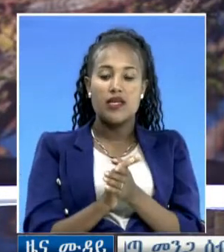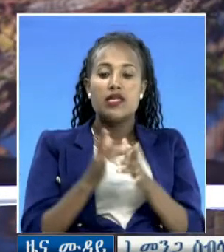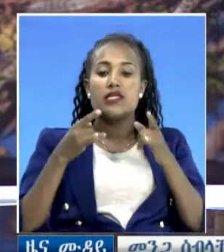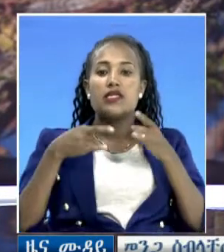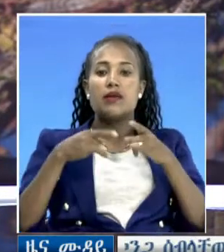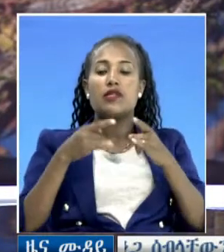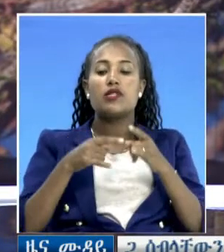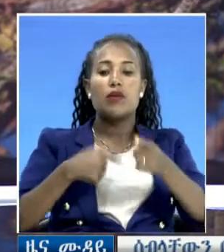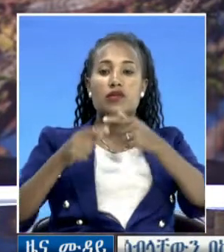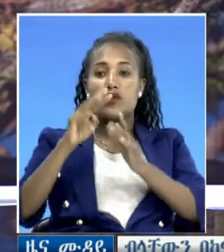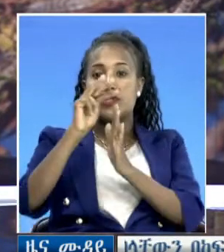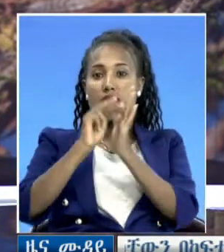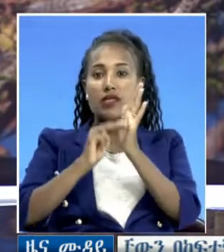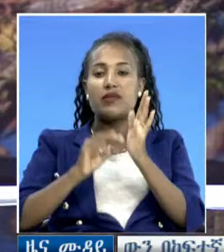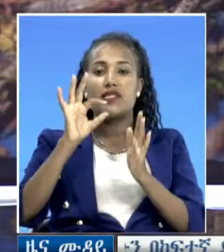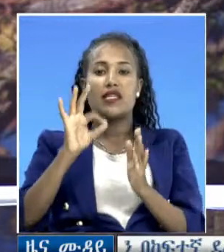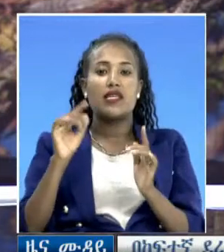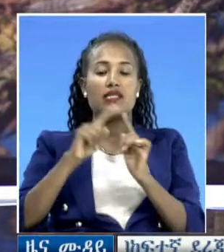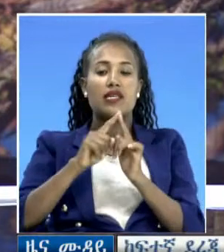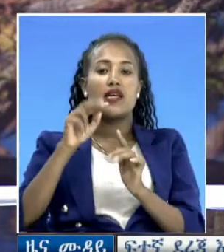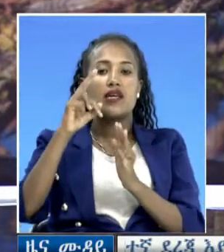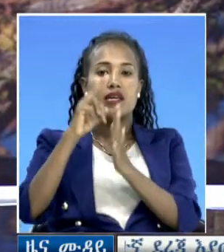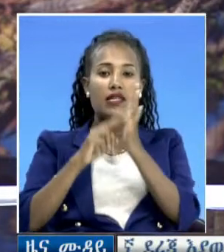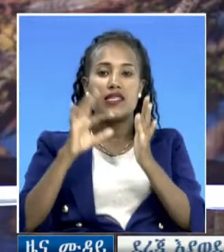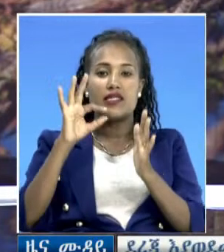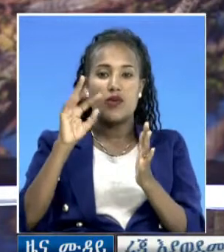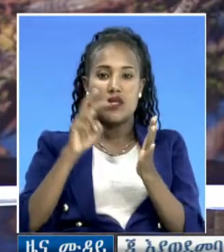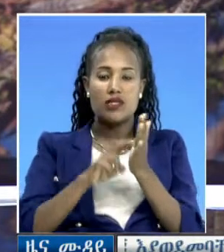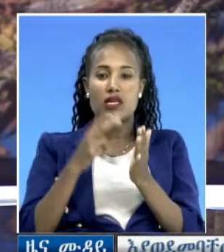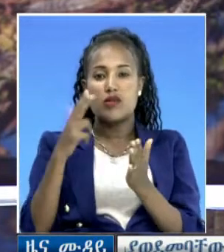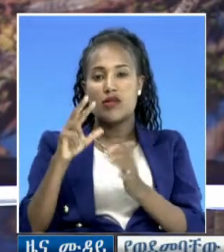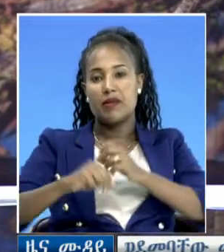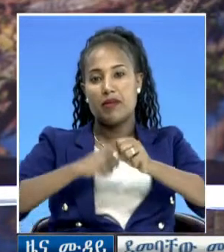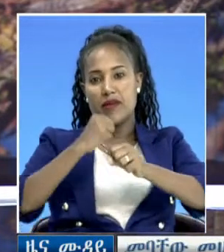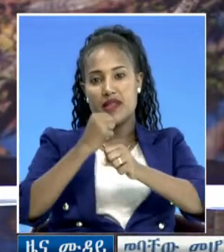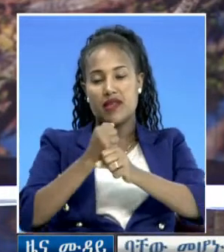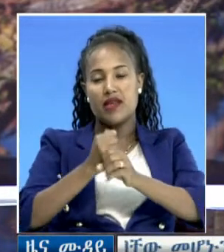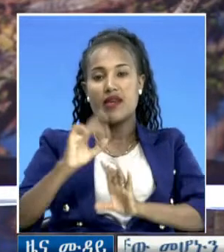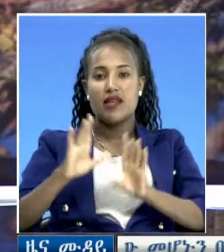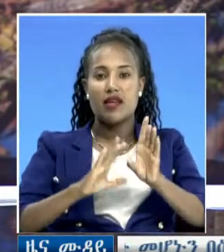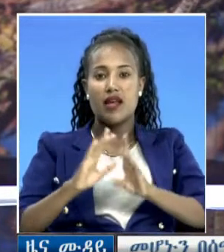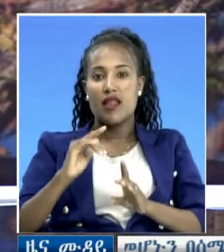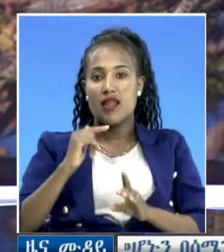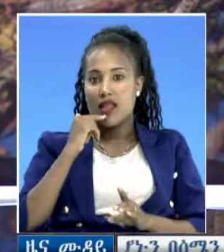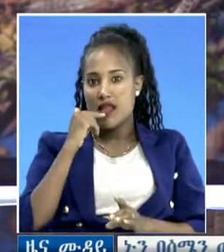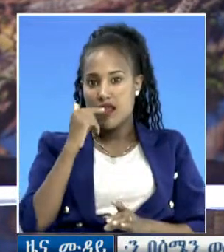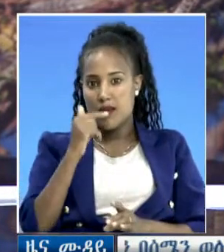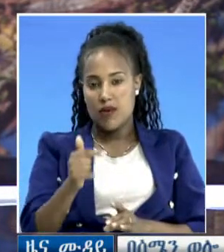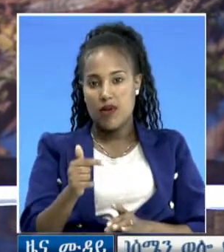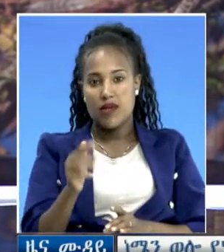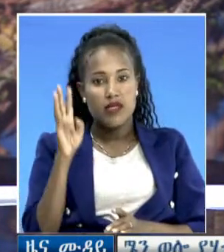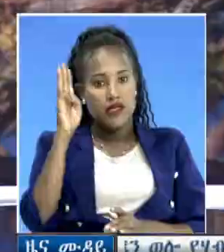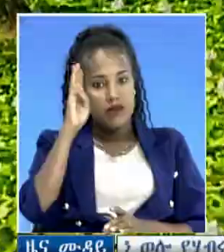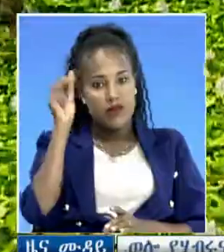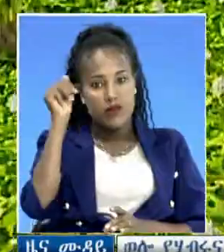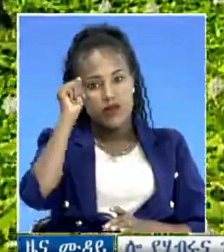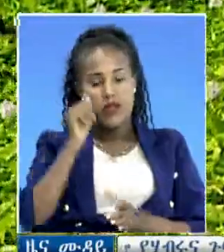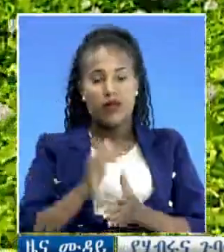ዘመቻው ከመጪው ጥቅምት 9 እስከ ህዳር 9 2013 ዓ.ም ይካሄዳል ተብሏል። ስማቸው እሸቴ።